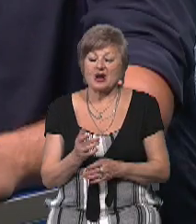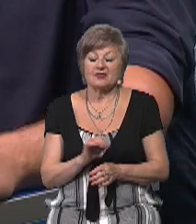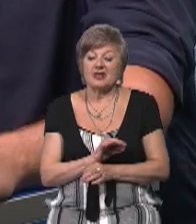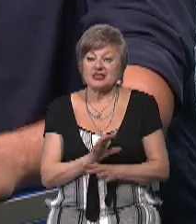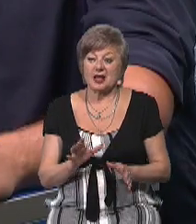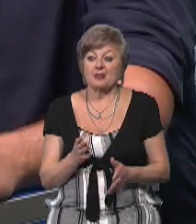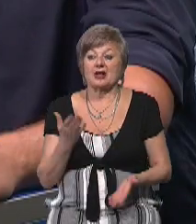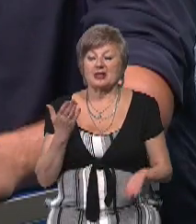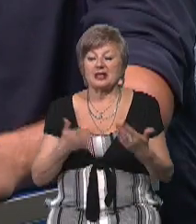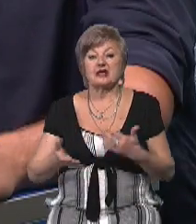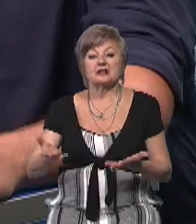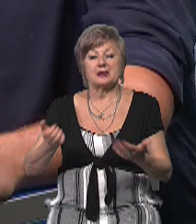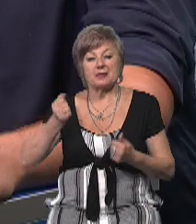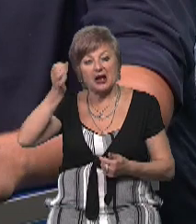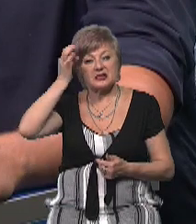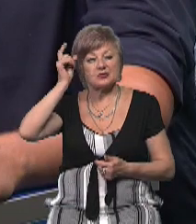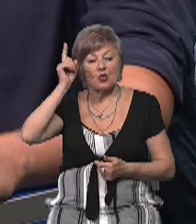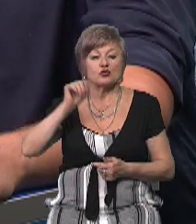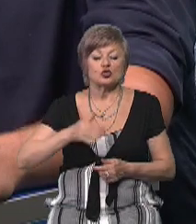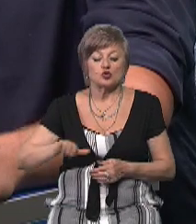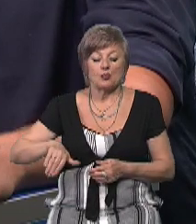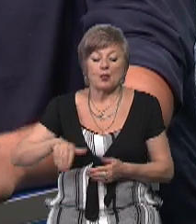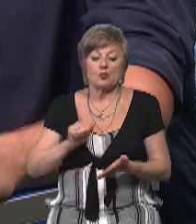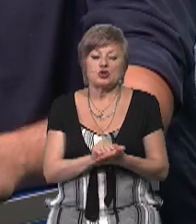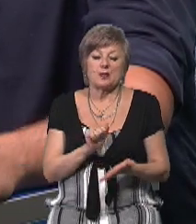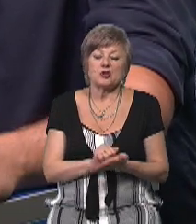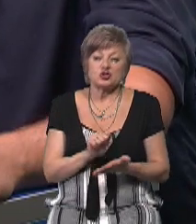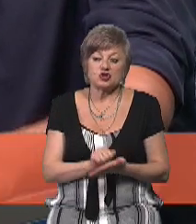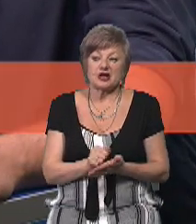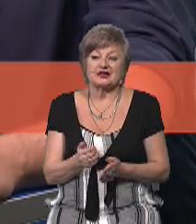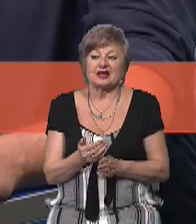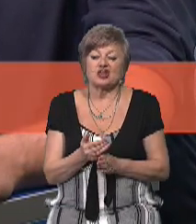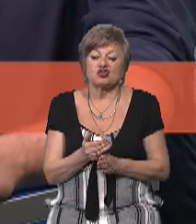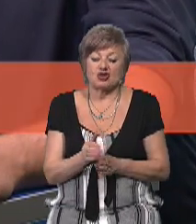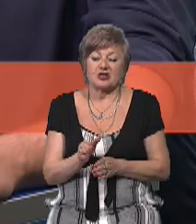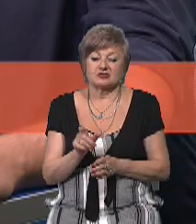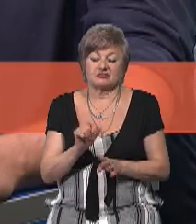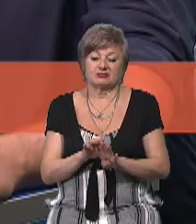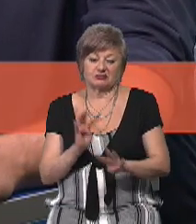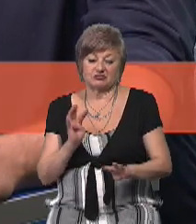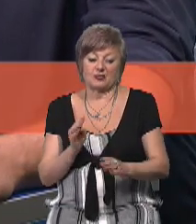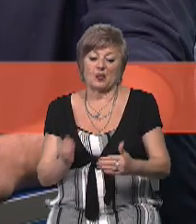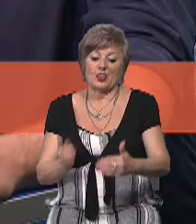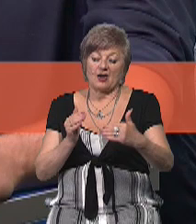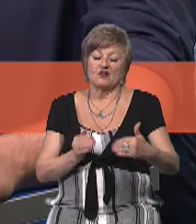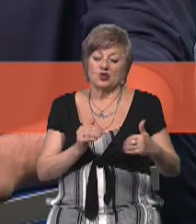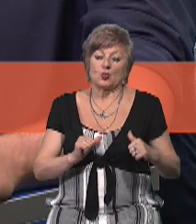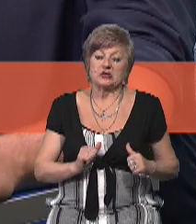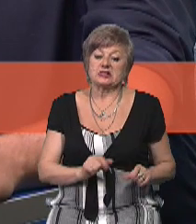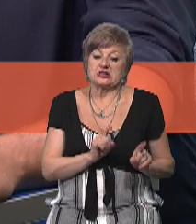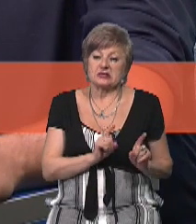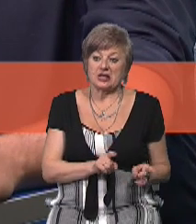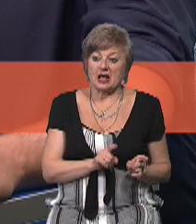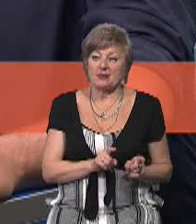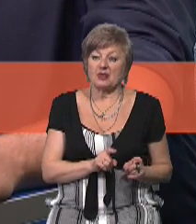Якщо знову ж брати спогади, які публікувалися пізніше, то частини відходили доволі самостійно і